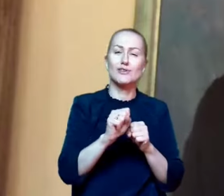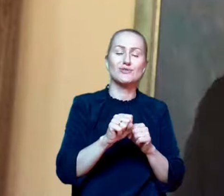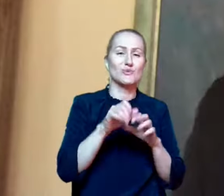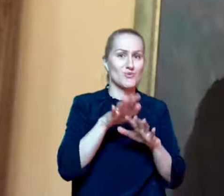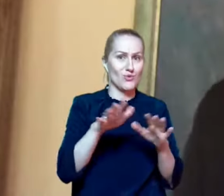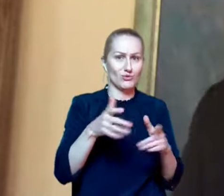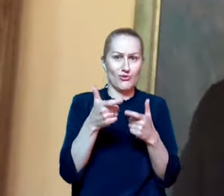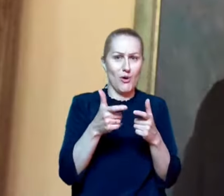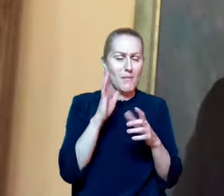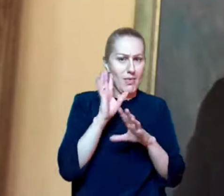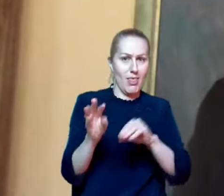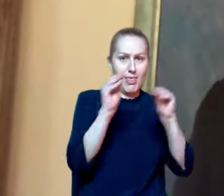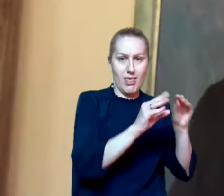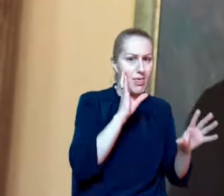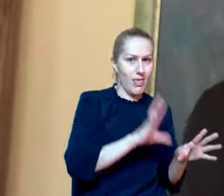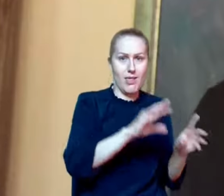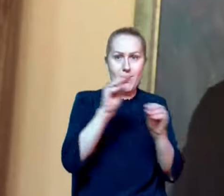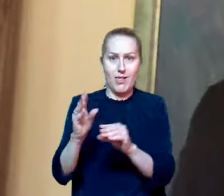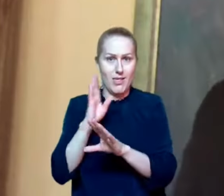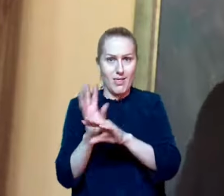migracyjne. Chcielibyśmy